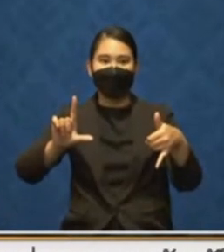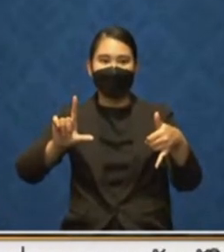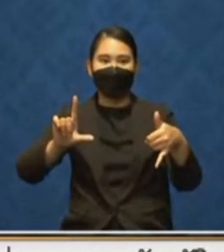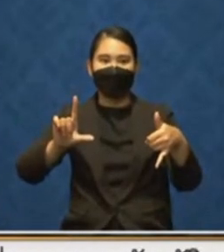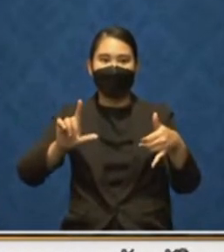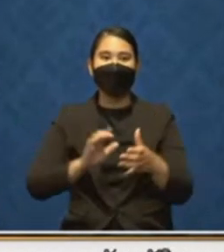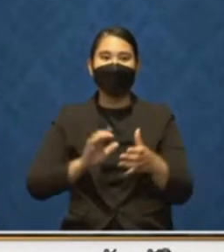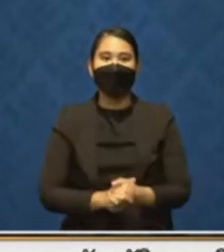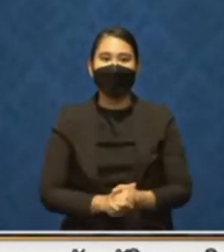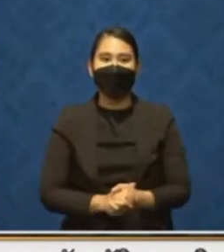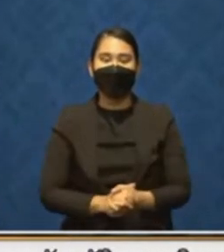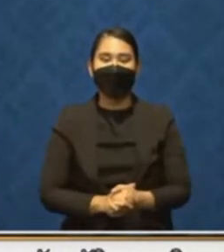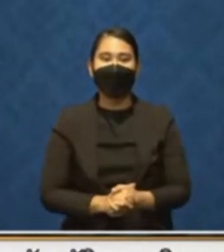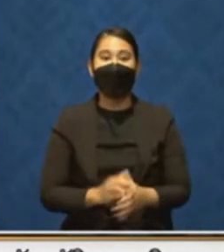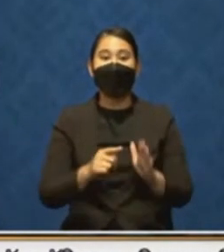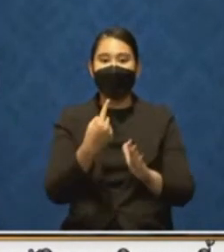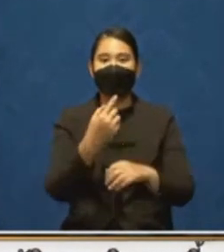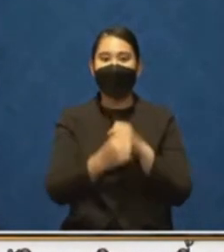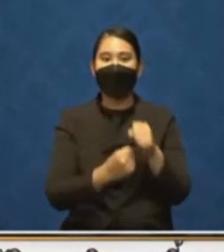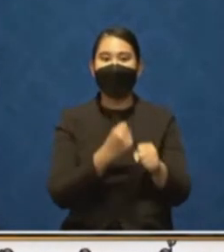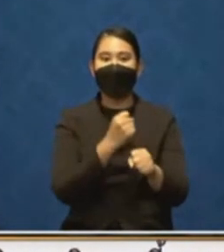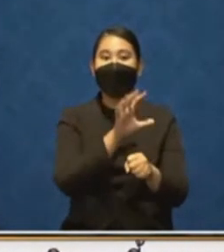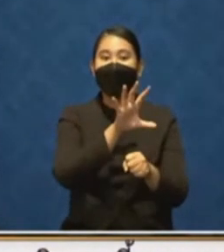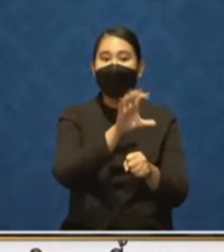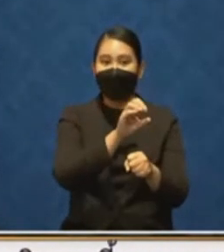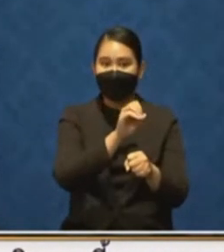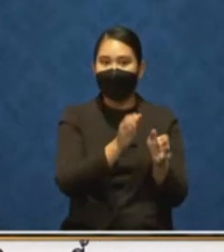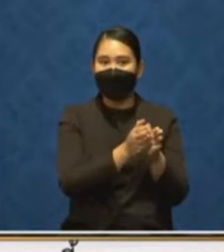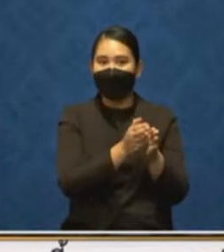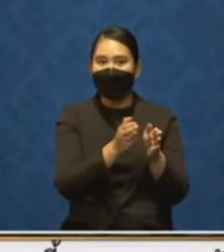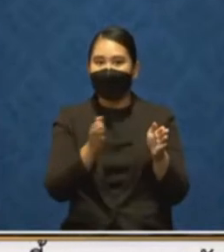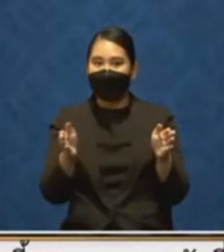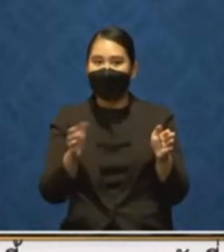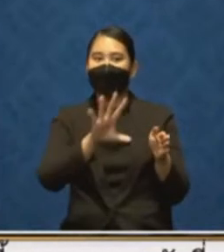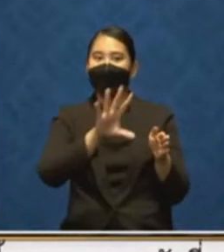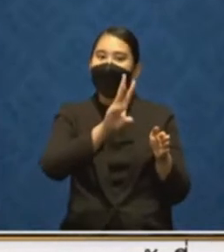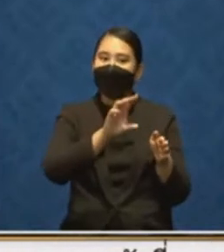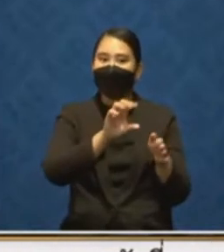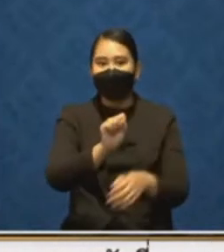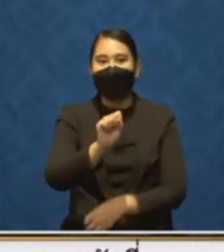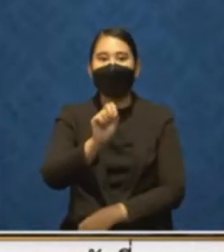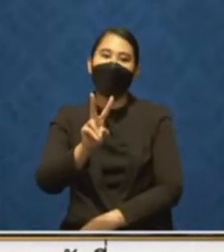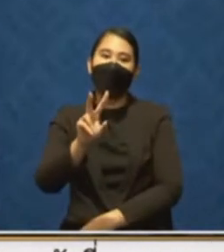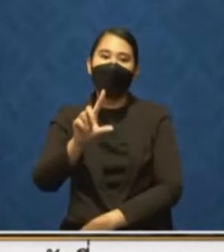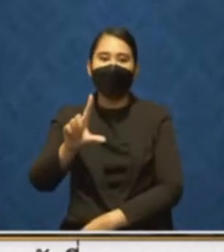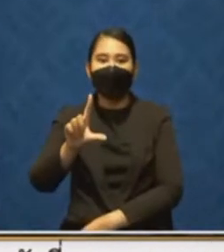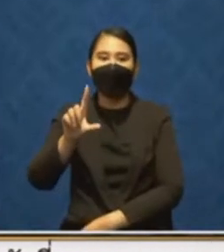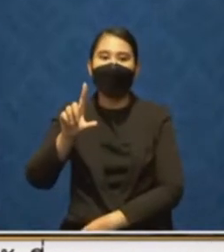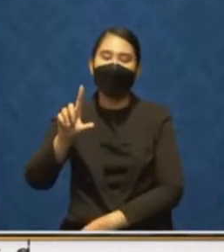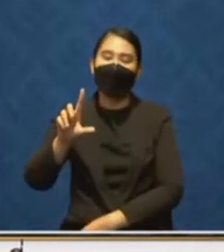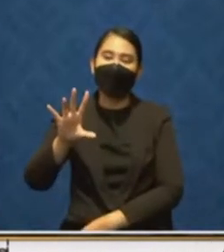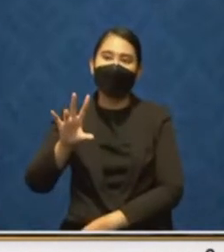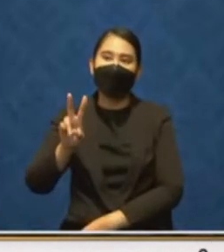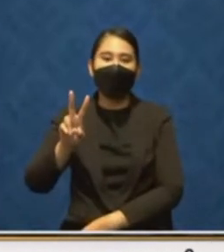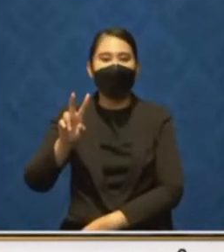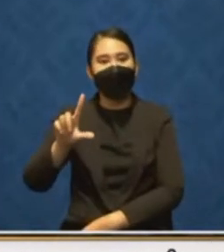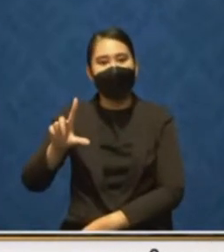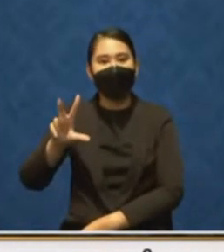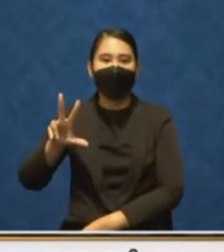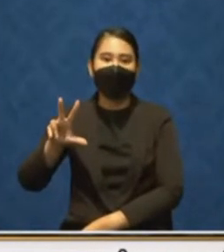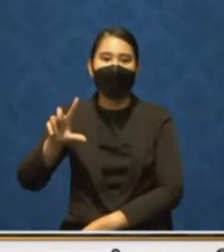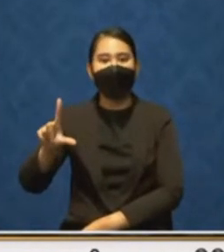สิริตั้งแต่ปี 50นะก็ได้มา 6แสนบาทสองล้านบ้าง 1ล้าน 712ล้าน 3